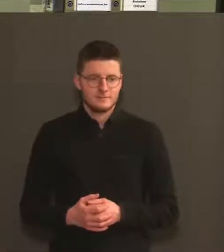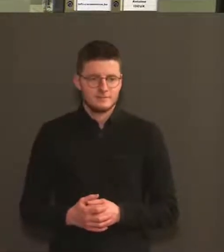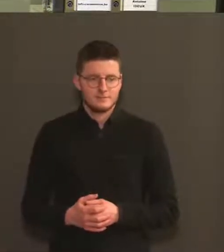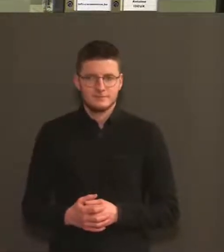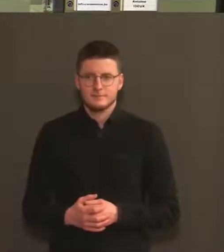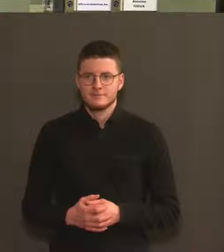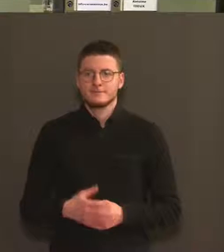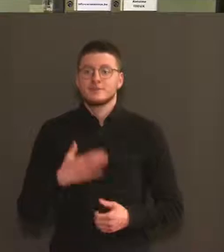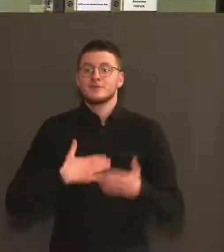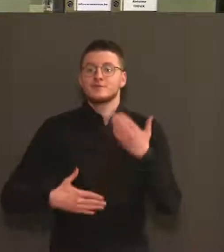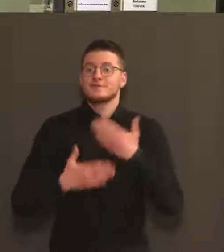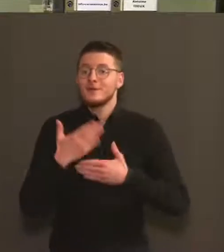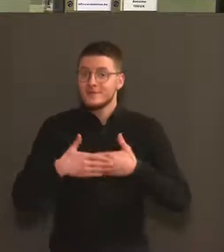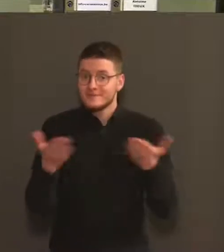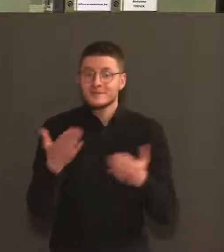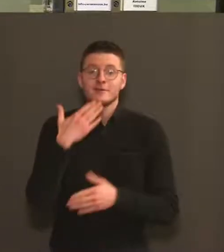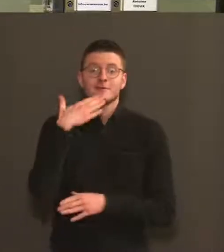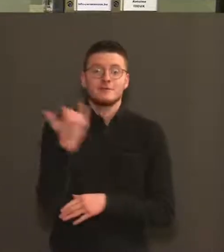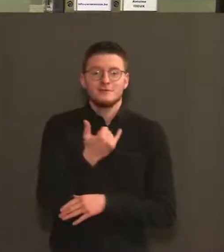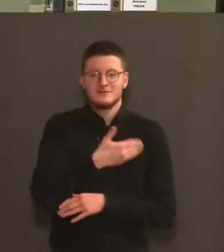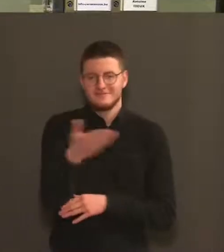Goedemorgen iedereen, bonjour tout le monde.